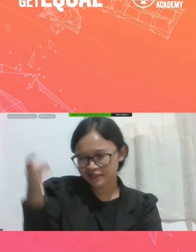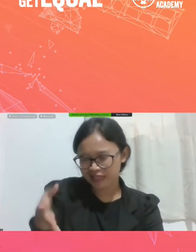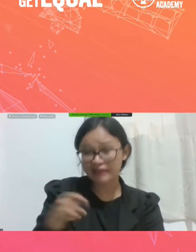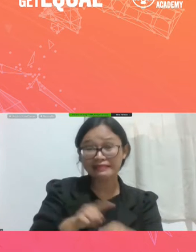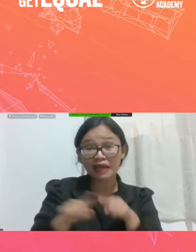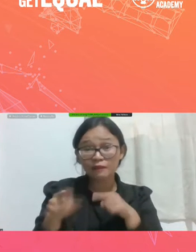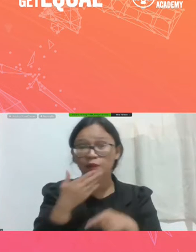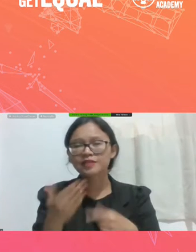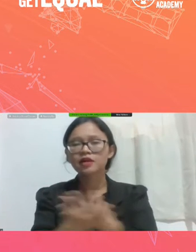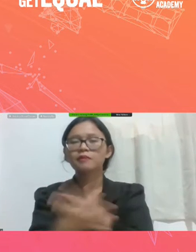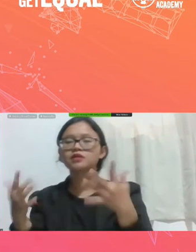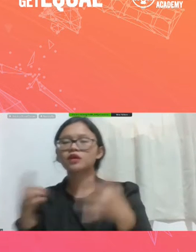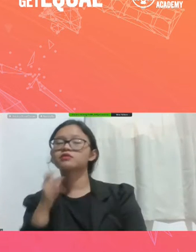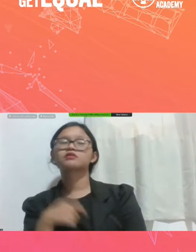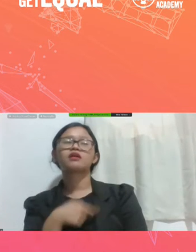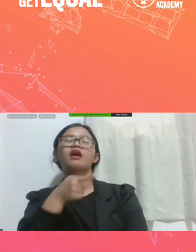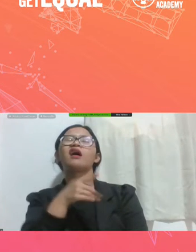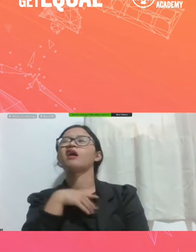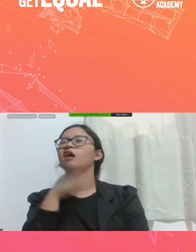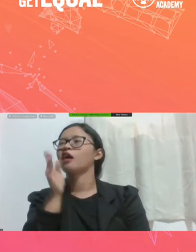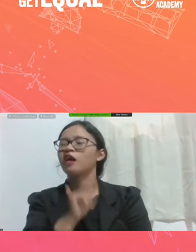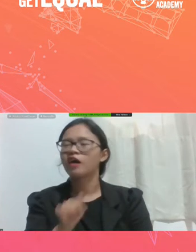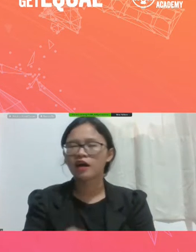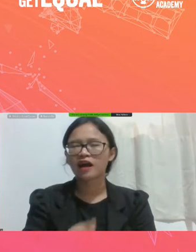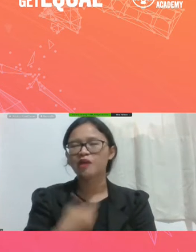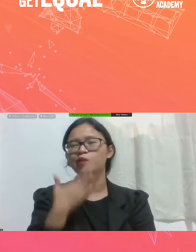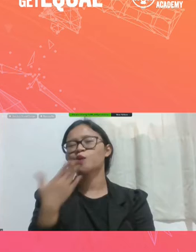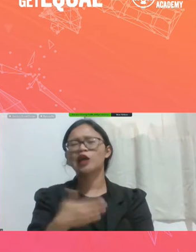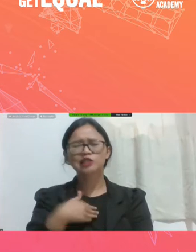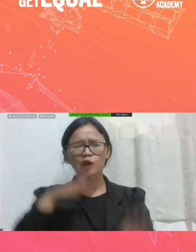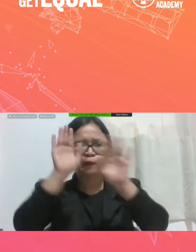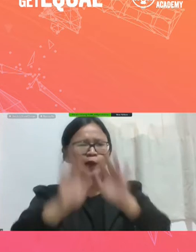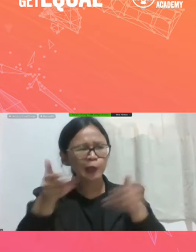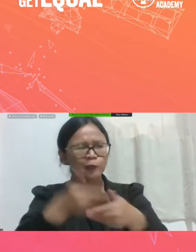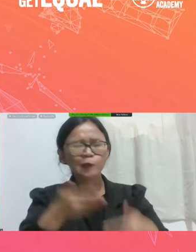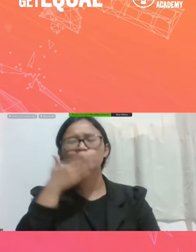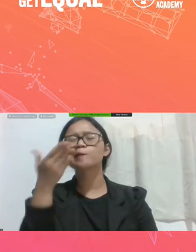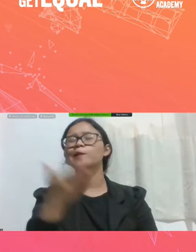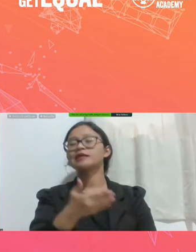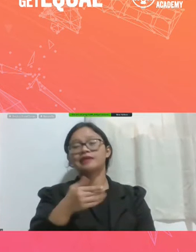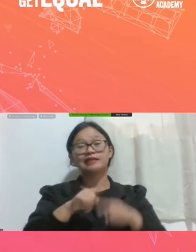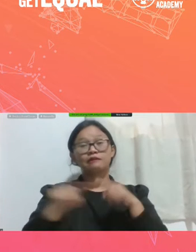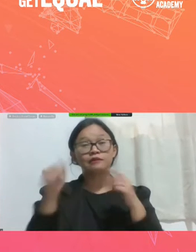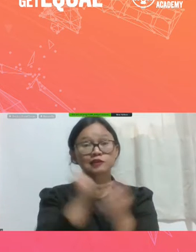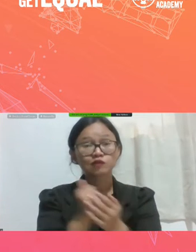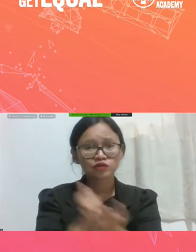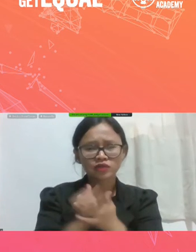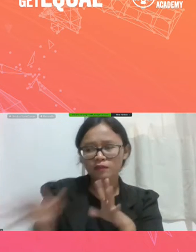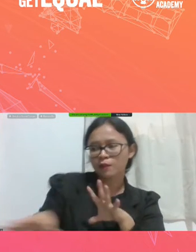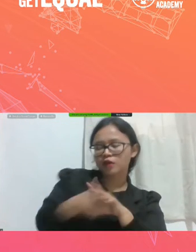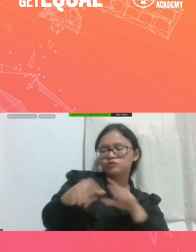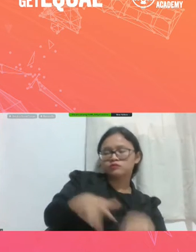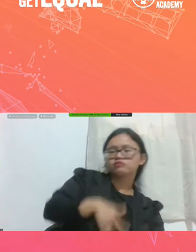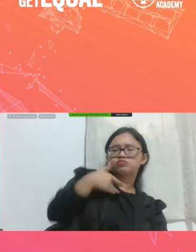terlalu memikirkan dan tidak berempati dengan itu, karena dianggapnya itu kan hanya dunia maya, padahal itu bisa tersangkut ke dunia nyata. Lanjut